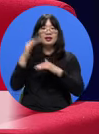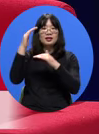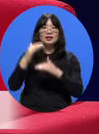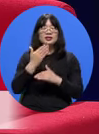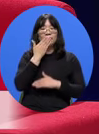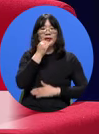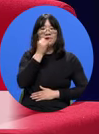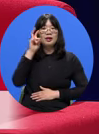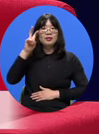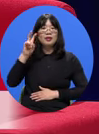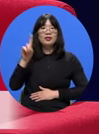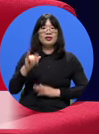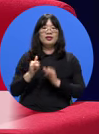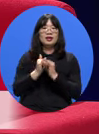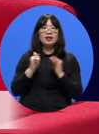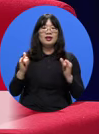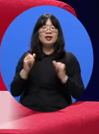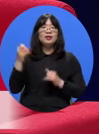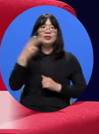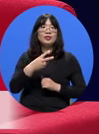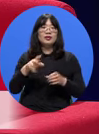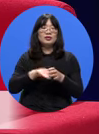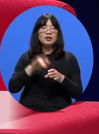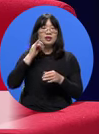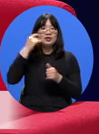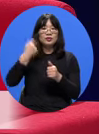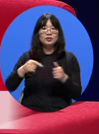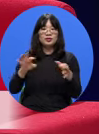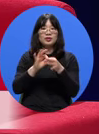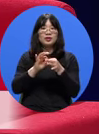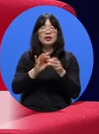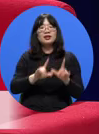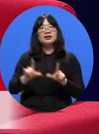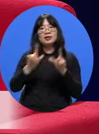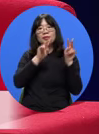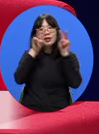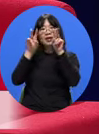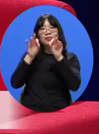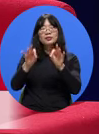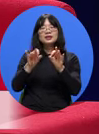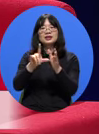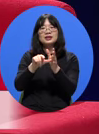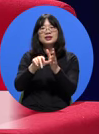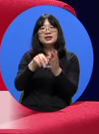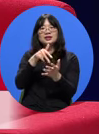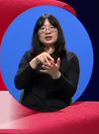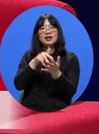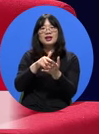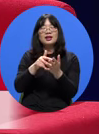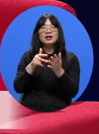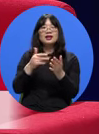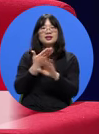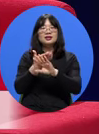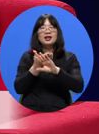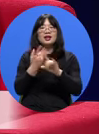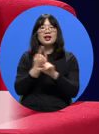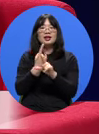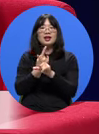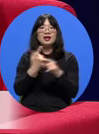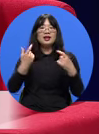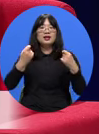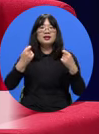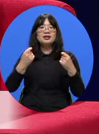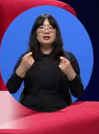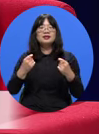수도 있고 어떤 분들은 또 이런 문화예술 교육을 통해서 삶을 또 바라보는 시각이나 이런 지평이 또 달라질 수도 있는